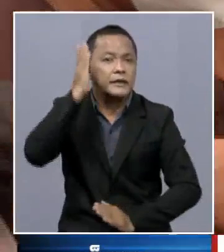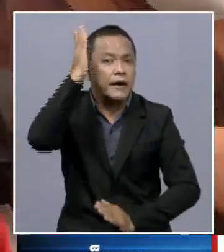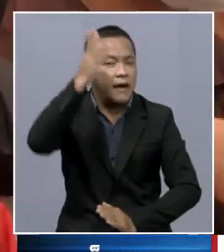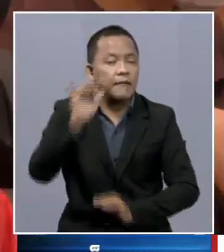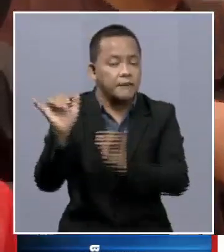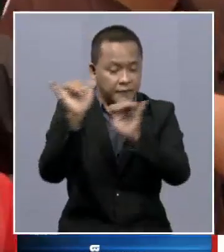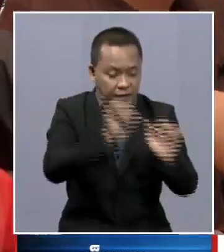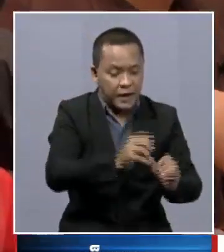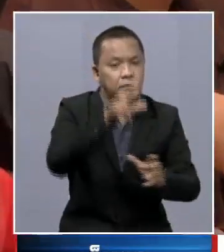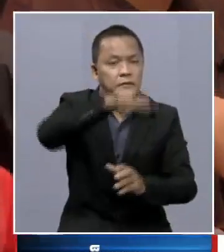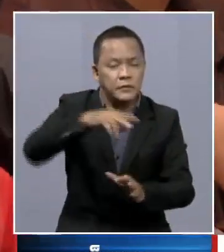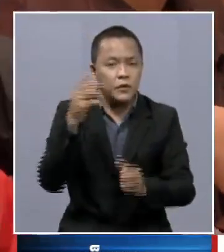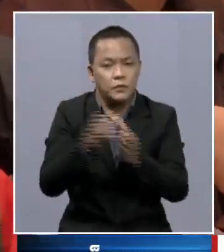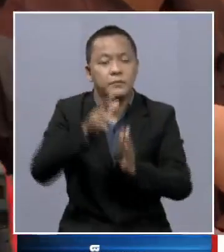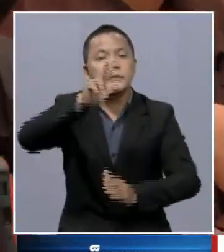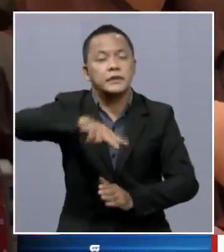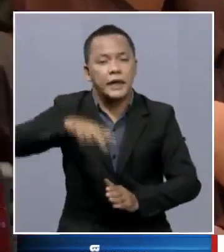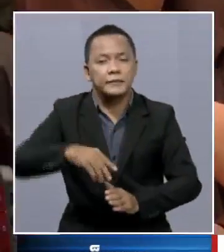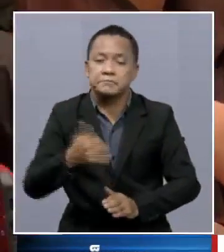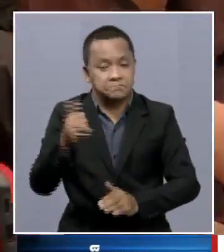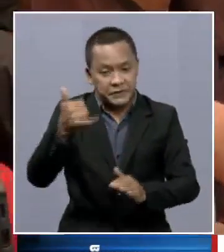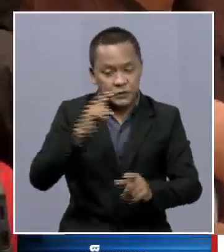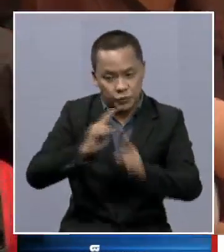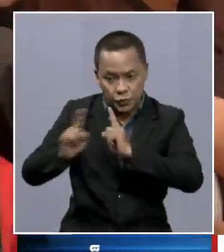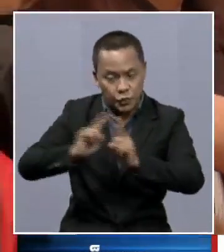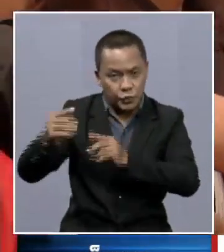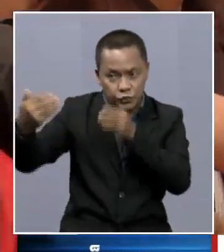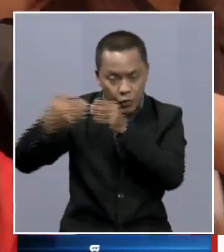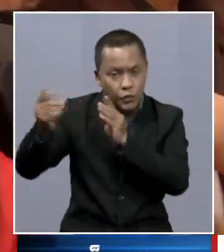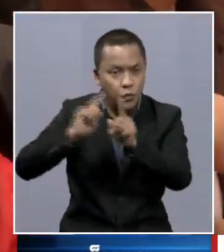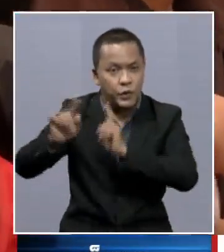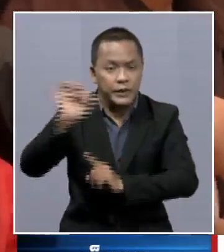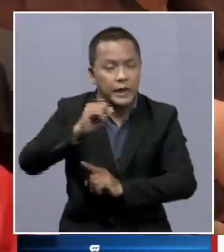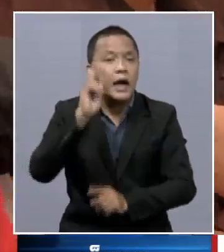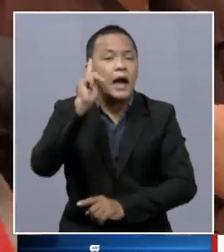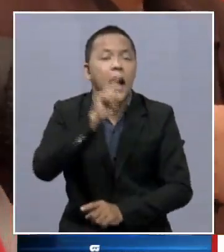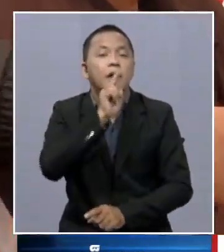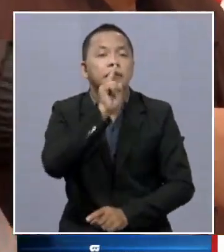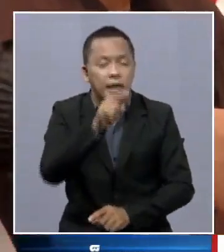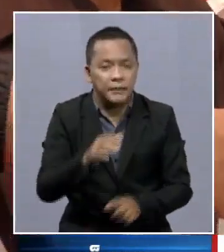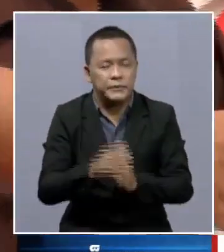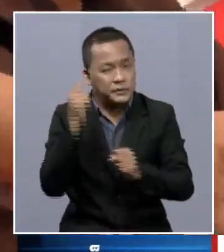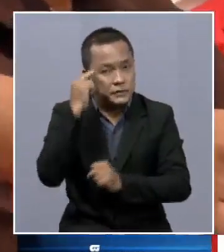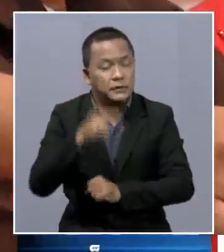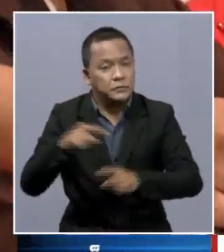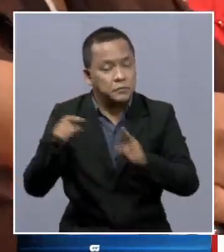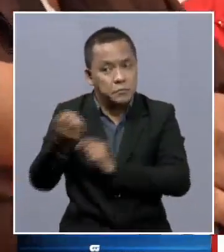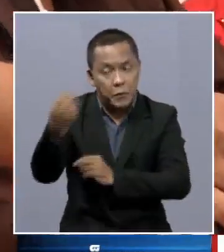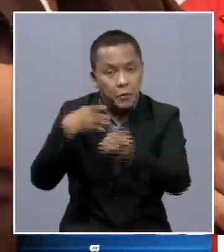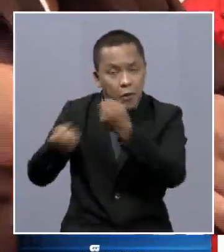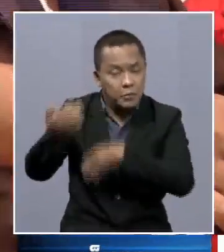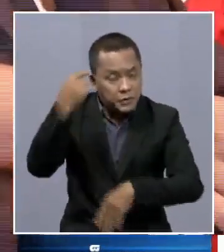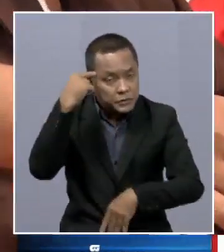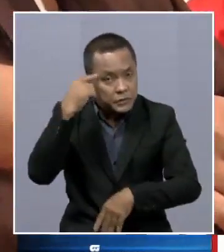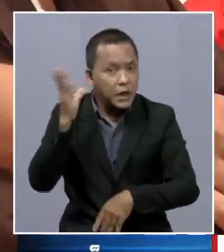หหน้าแต่ในมมของพกเพื่ไยยืนยว่าไม่ไดมีการพดคุยกโยตรงนะครับผู้สื่อข่วก็ถามย้ำวามสัญญามาบางหอไม่